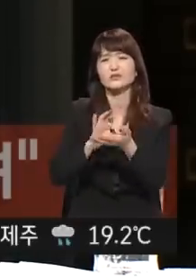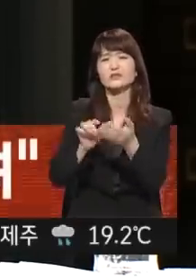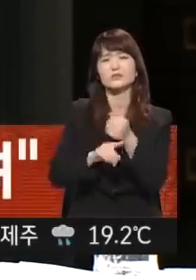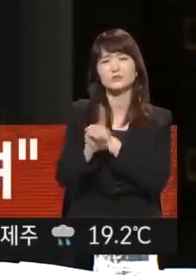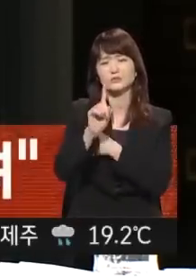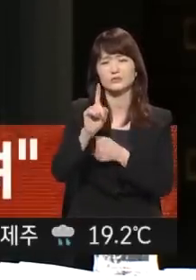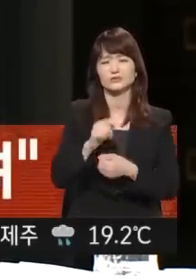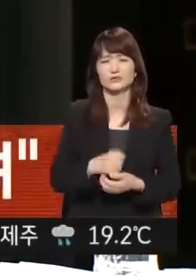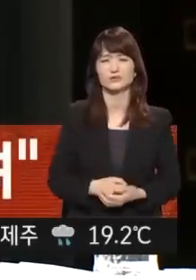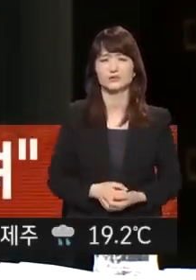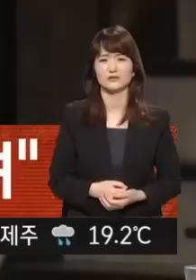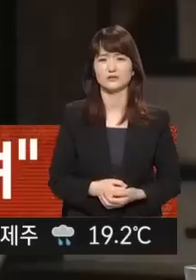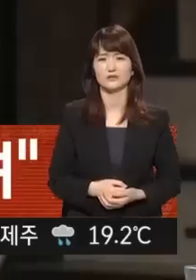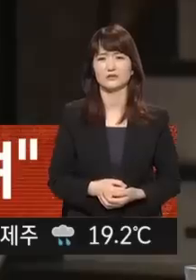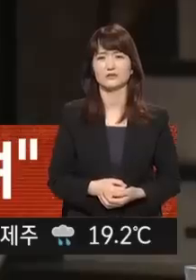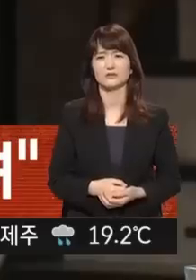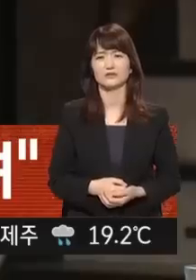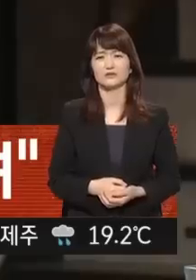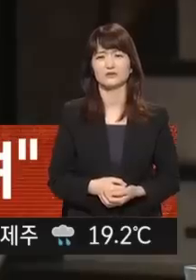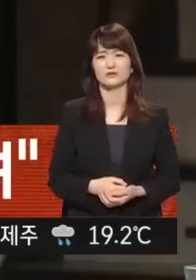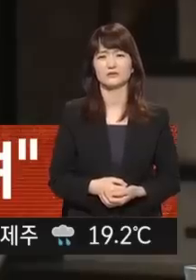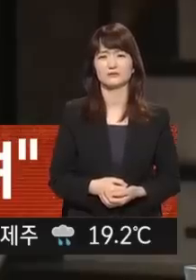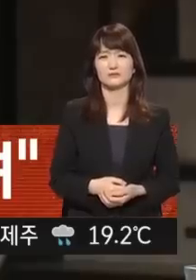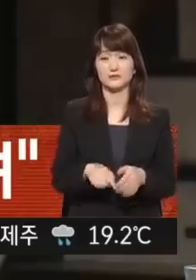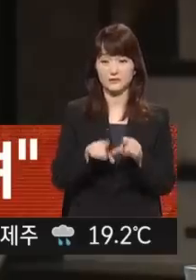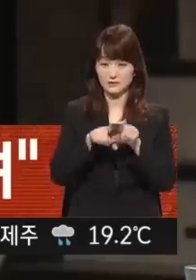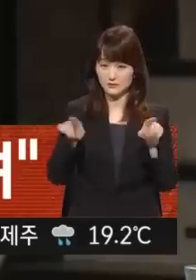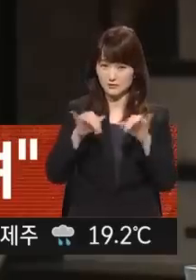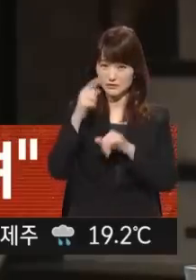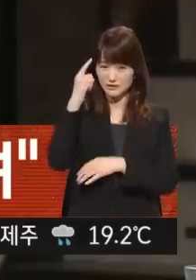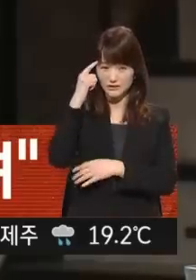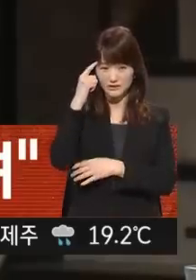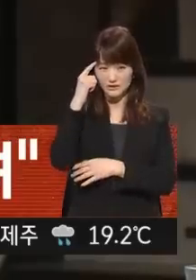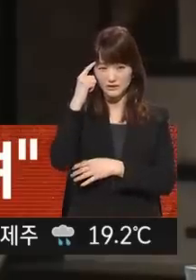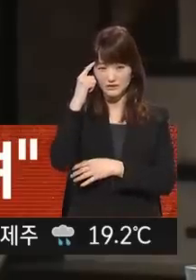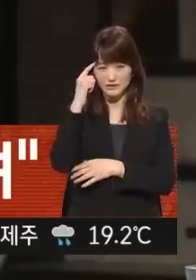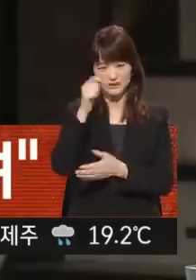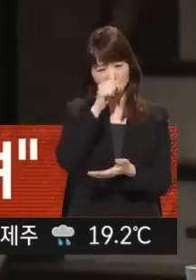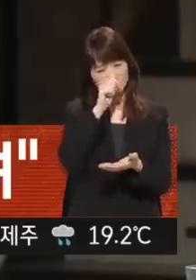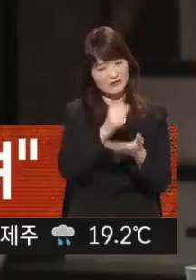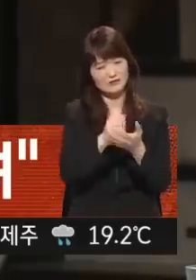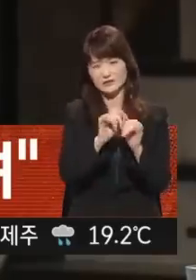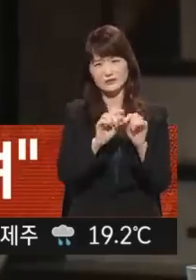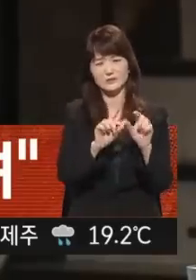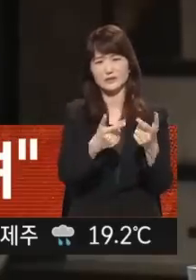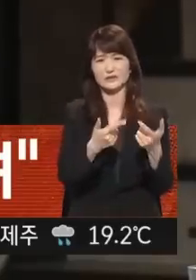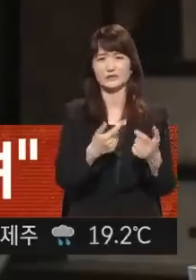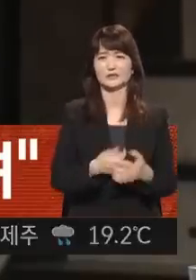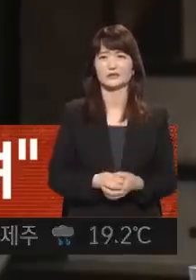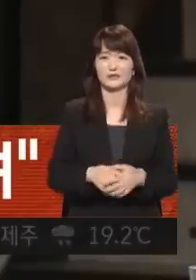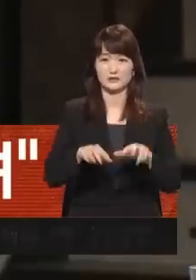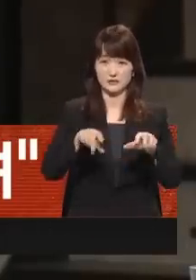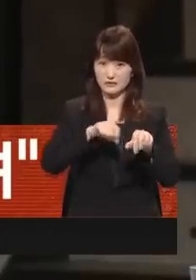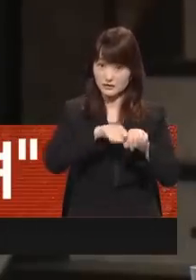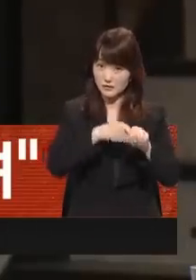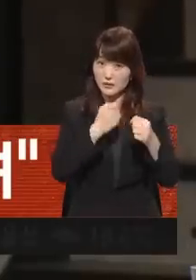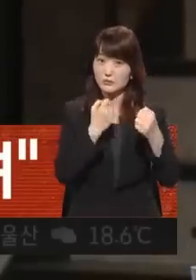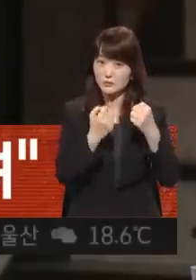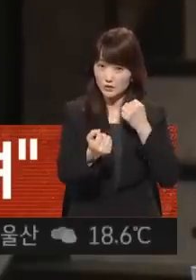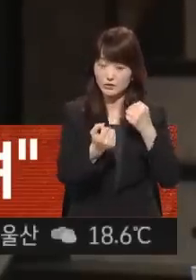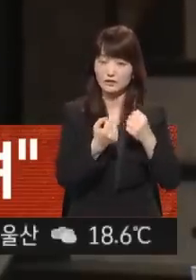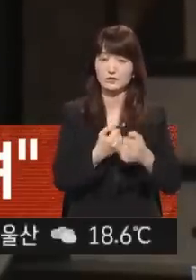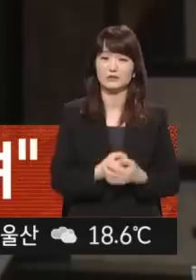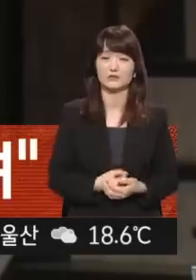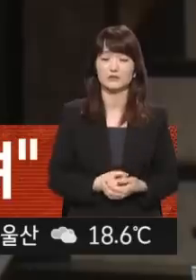좀 제가 봤을 땐 뭐 우리 일반인들이 봤을 땐 정상적인 사람으로 보이지는 않고요 지금 그렇게 처벌을 받았음에도 불구하고